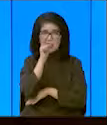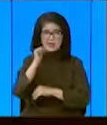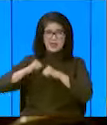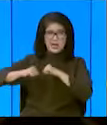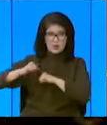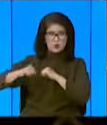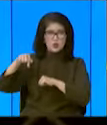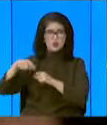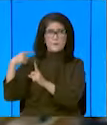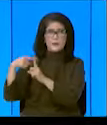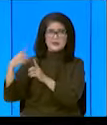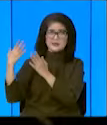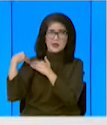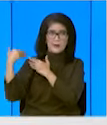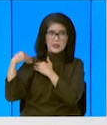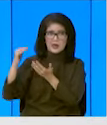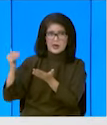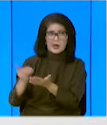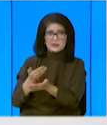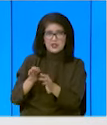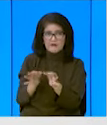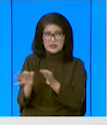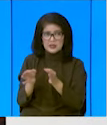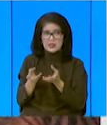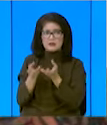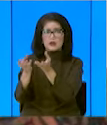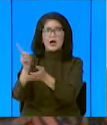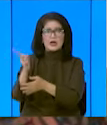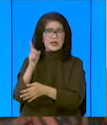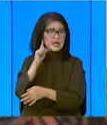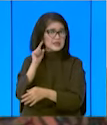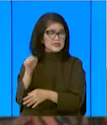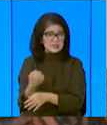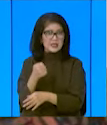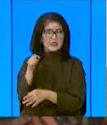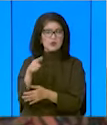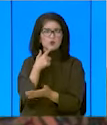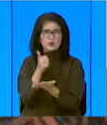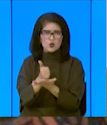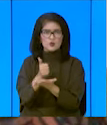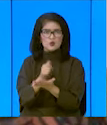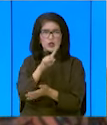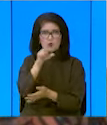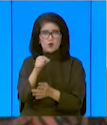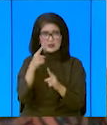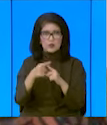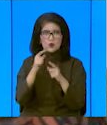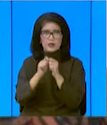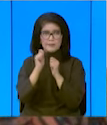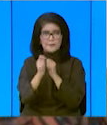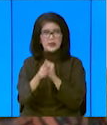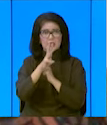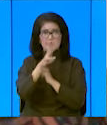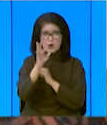mendapat jabatan, gaji, dan fasilitas. Istri SYL, Ayun Sri Harahap, diduga mendapat uang bulanan 25 hingga 30 juta